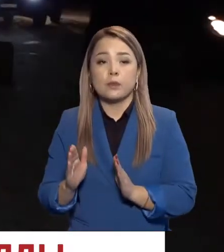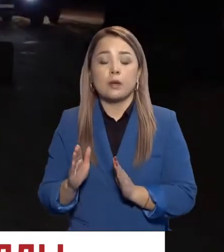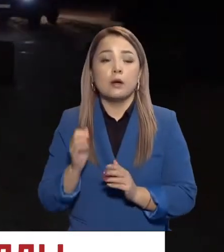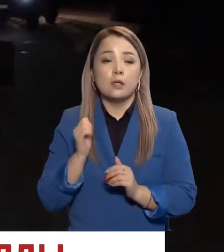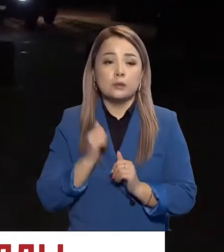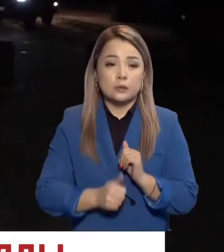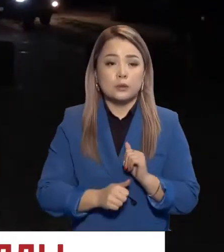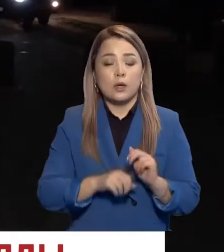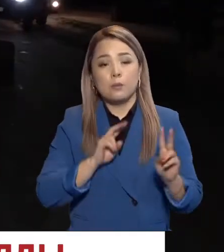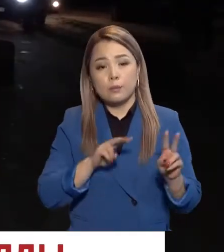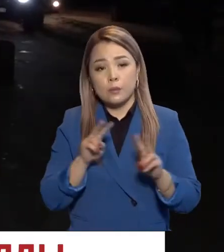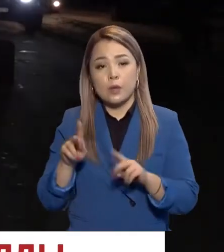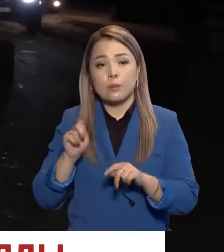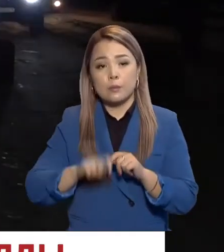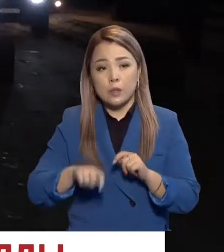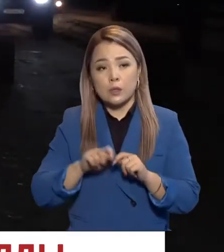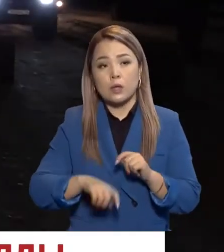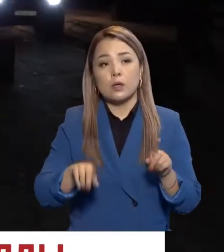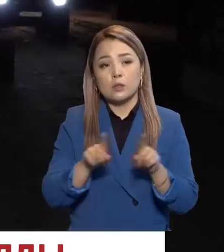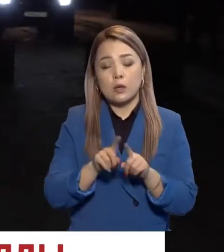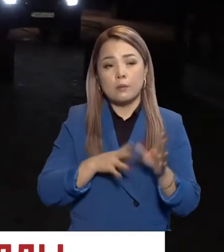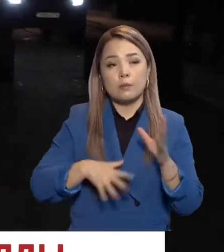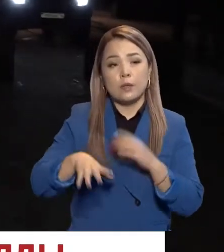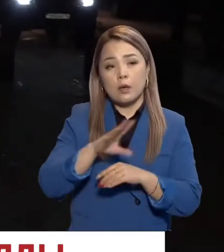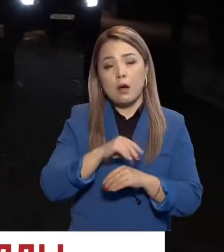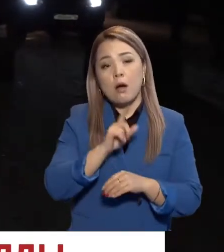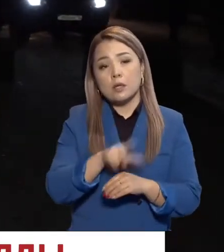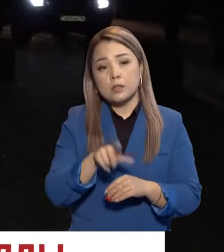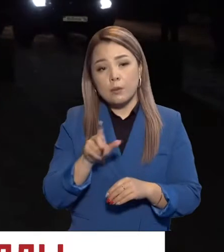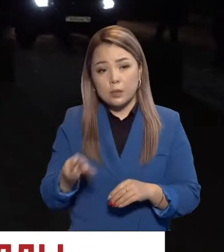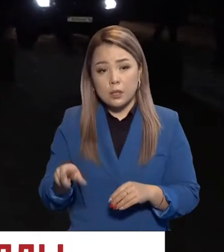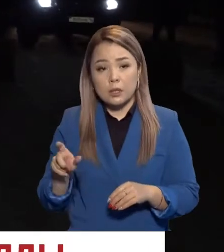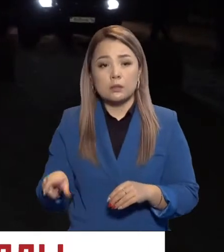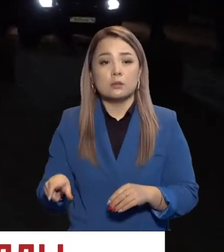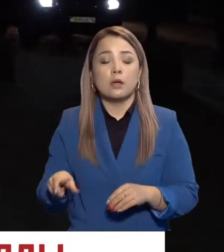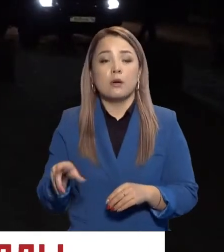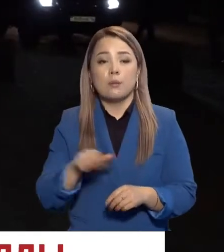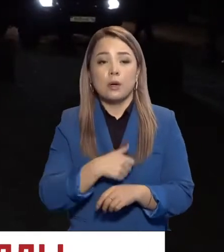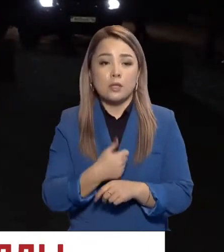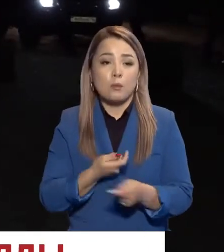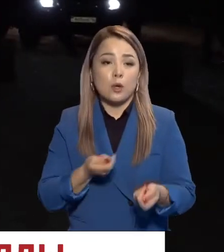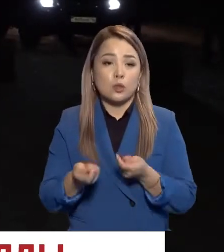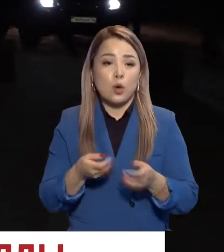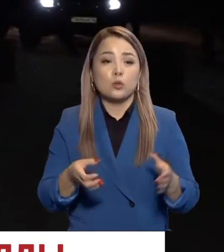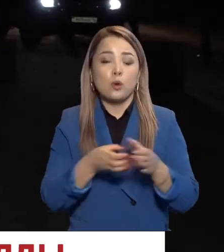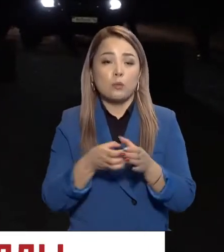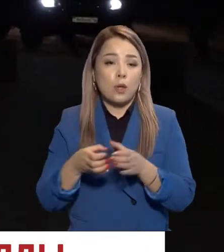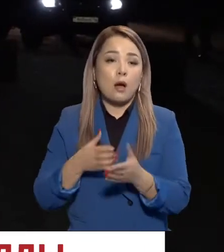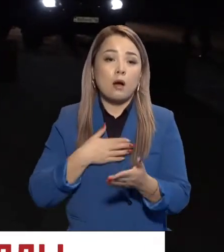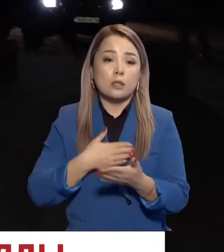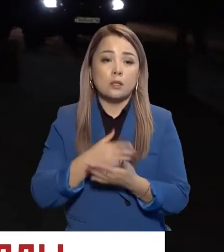тиісті күш құрылымдарымен және де азаматтардың бастамашы топтарымен ерікті